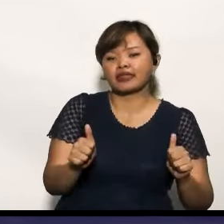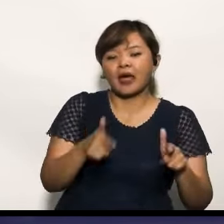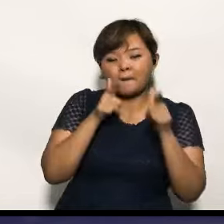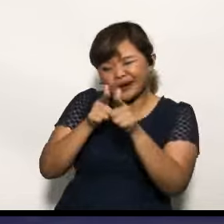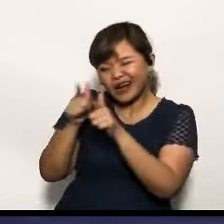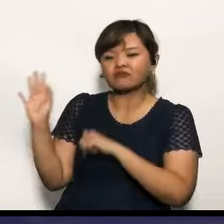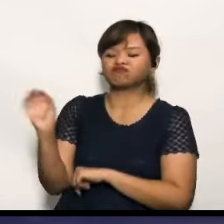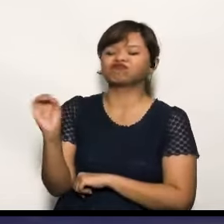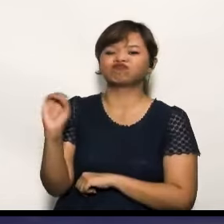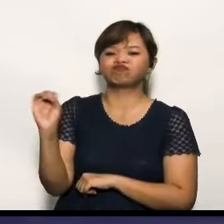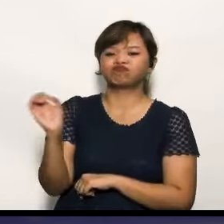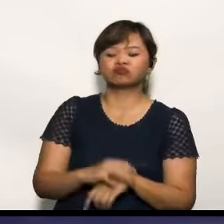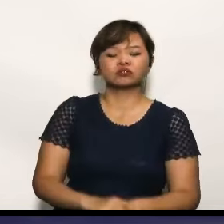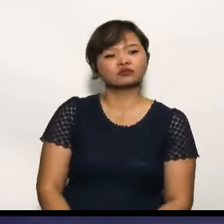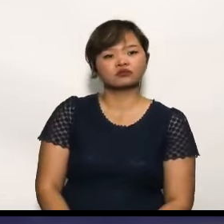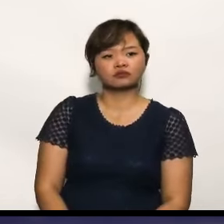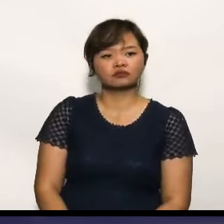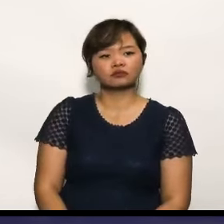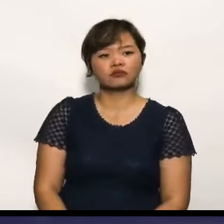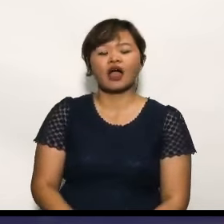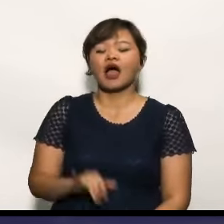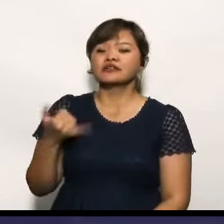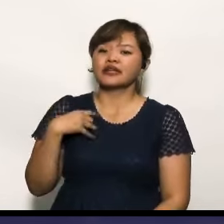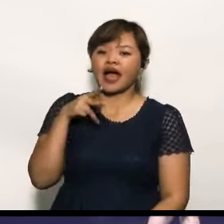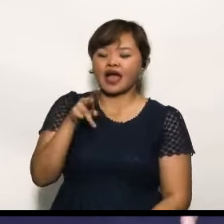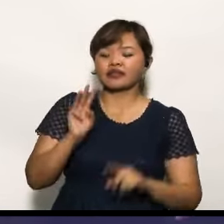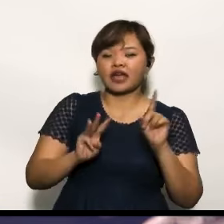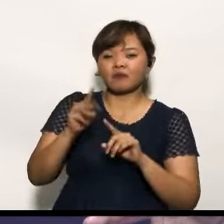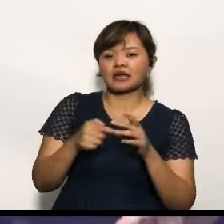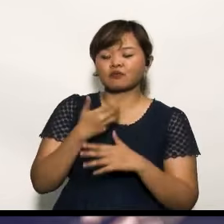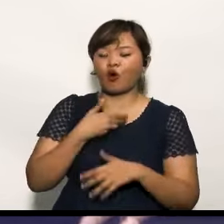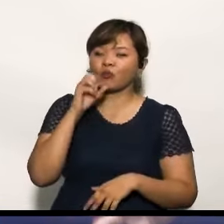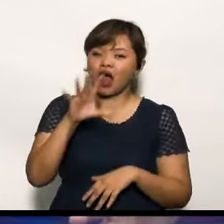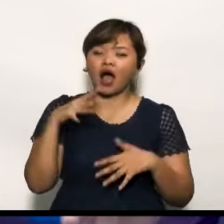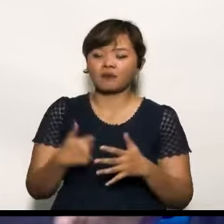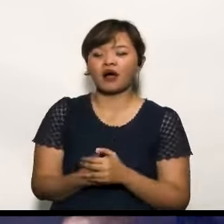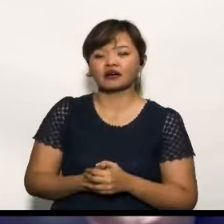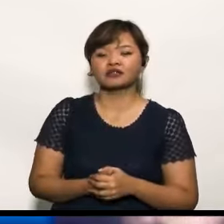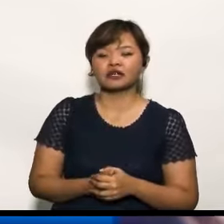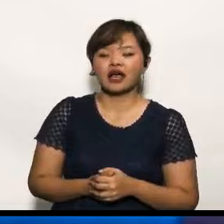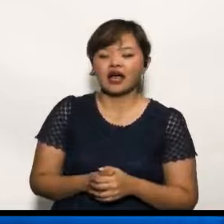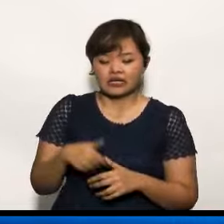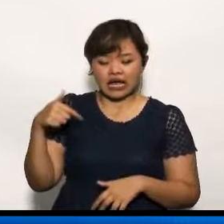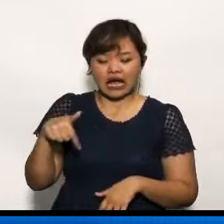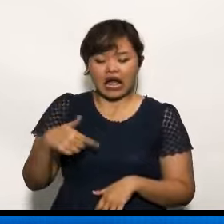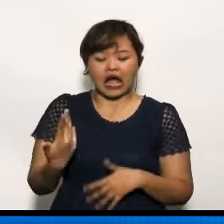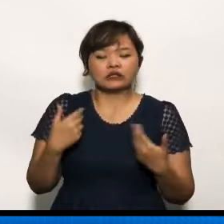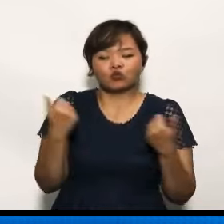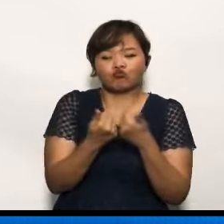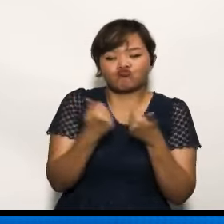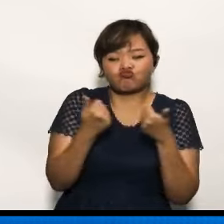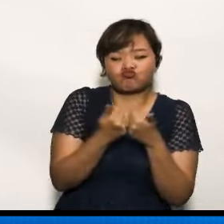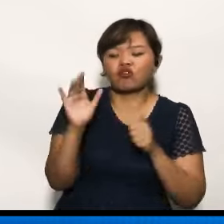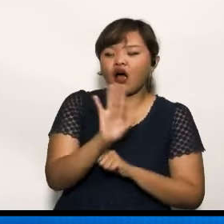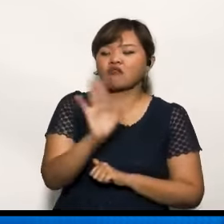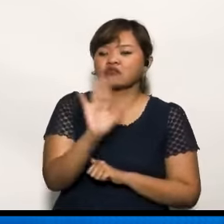dari berperang. Jadi di ayat 13 ini dengan jelas Tuhan menyatakan bahwa it's no longer fighting, gak lagi